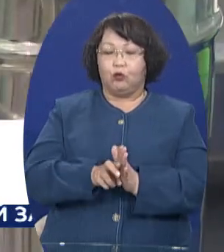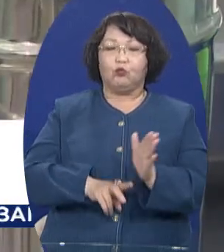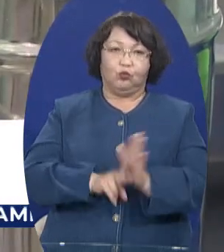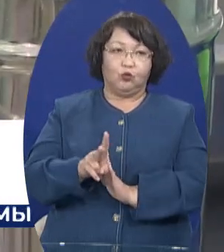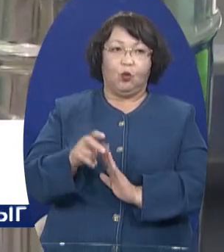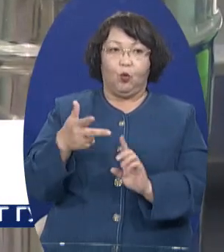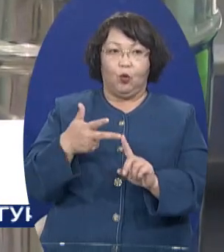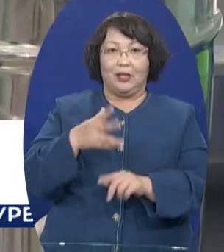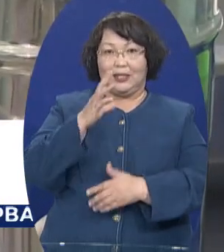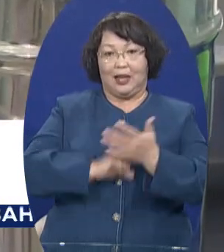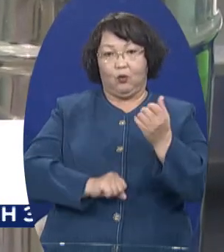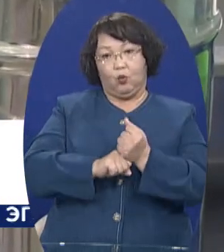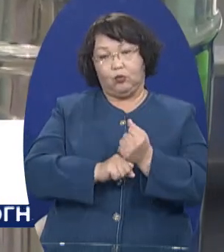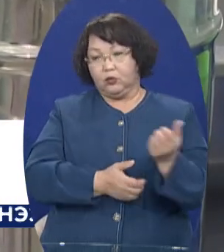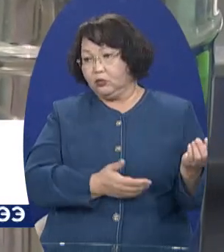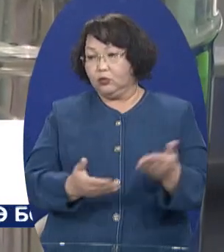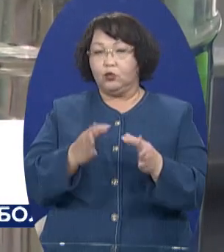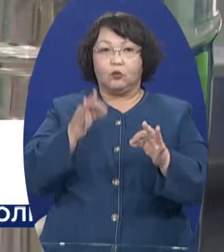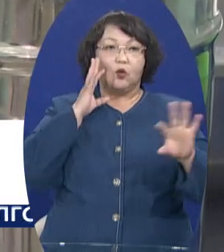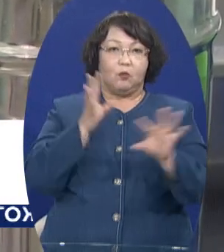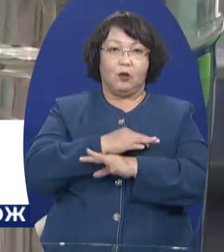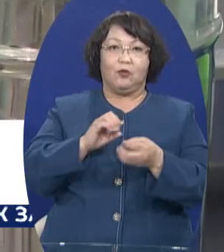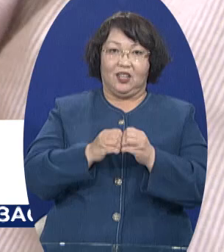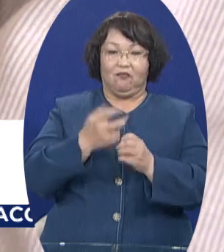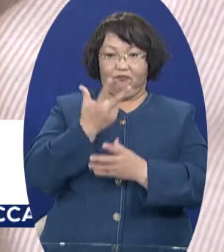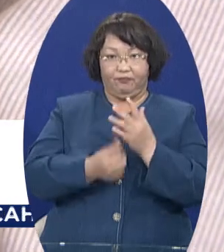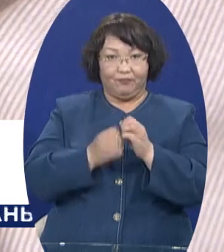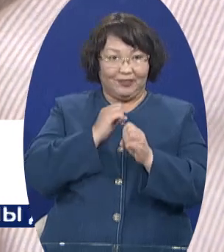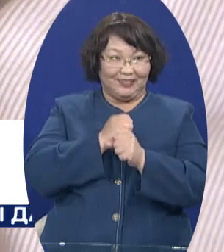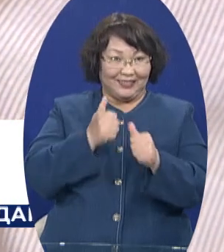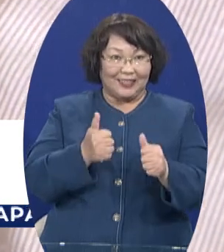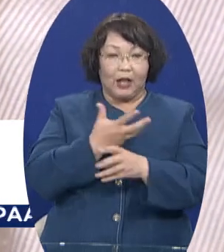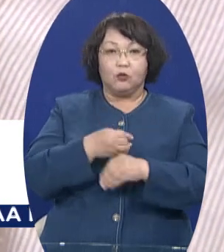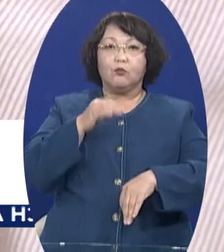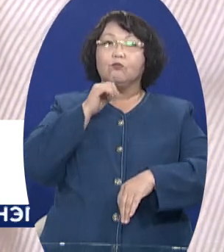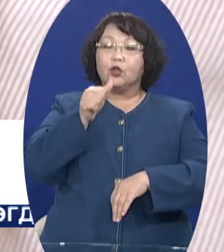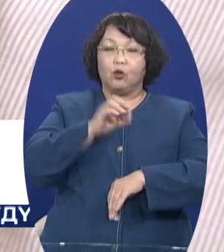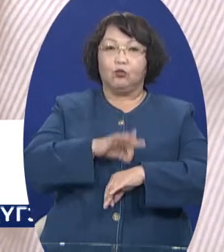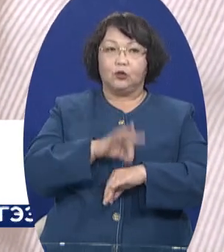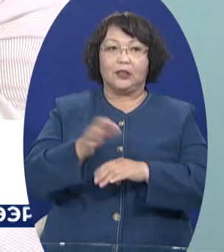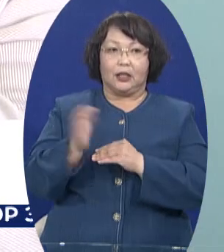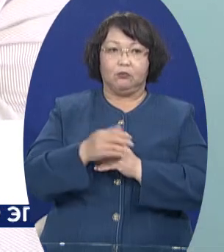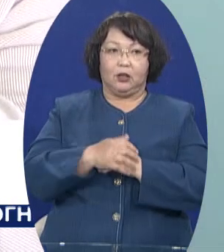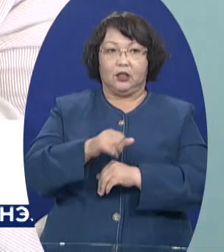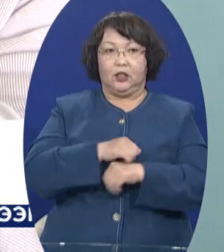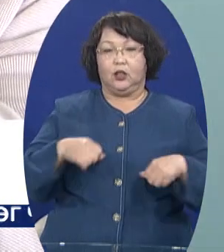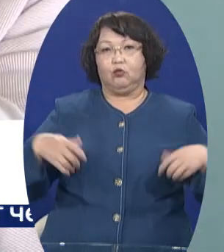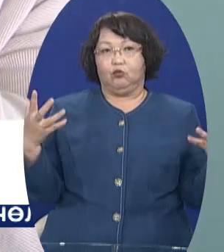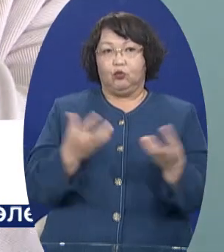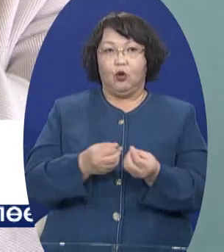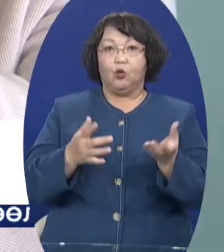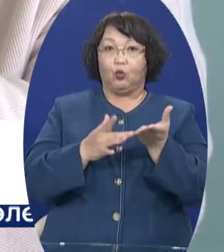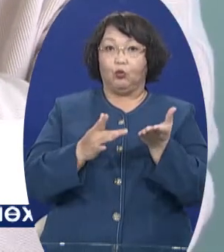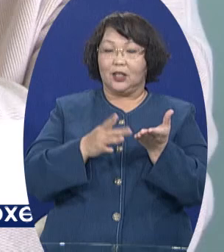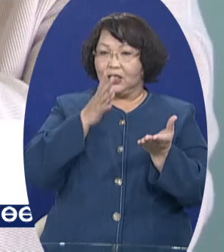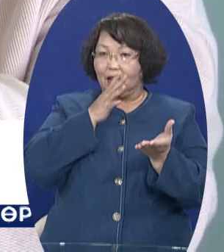тогтолцоог сайжруулах шаардлагатай. Эдгээр зохис бодлогын арга хэмжээг авснаар халдвар тус өвчнөр насврах иргэдийн тоо буурна. Дундаж наслалт нэмэгдэн